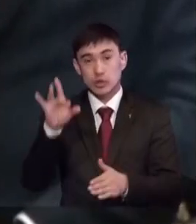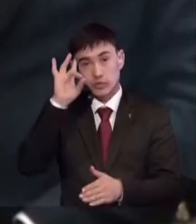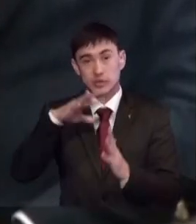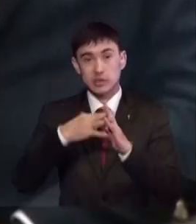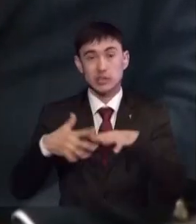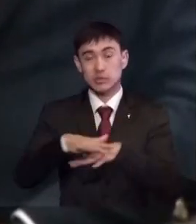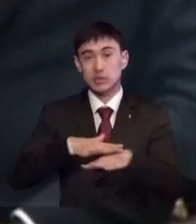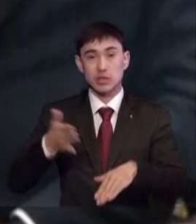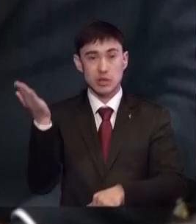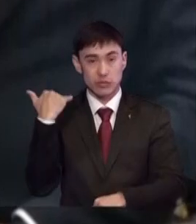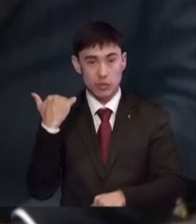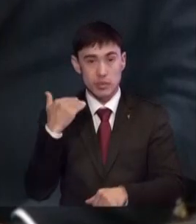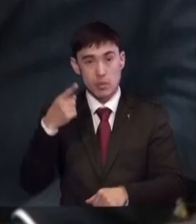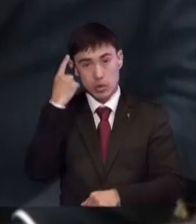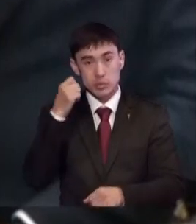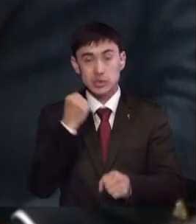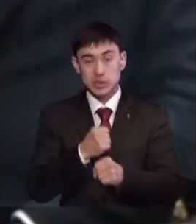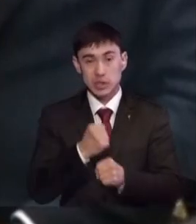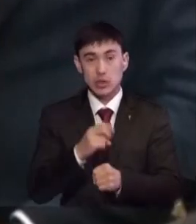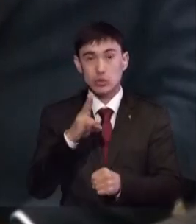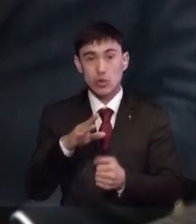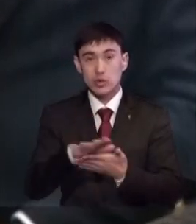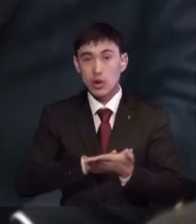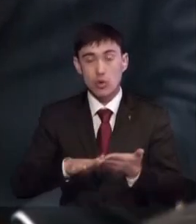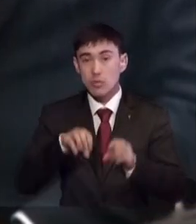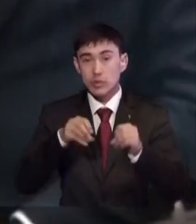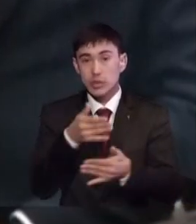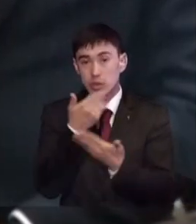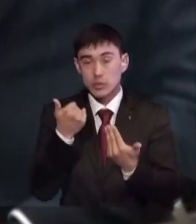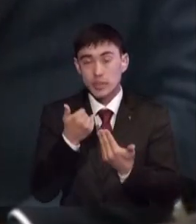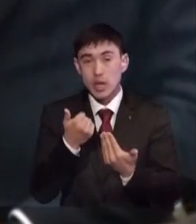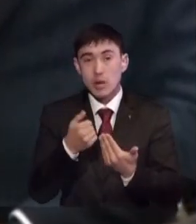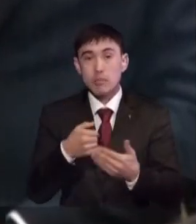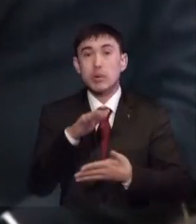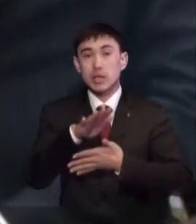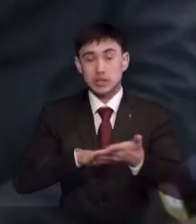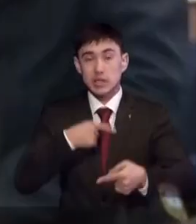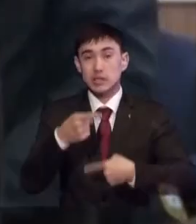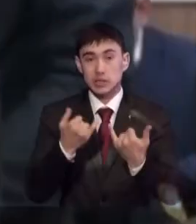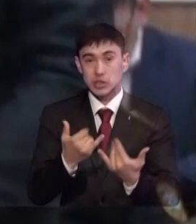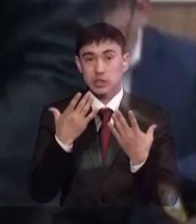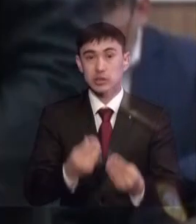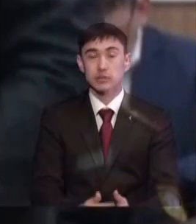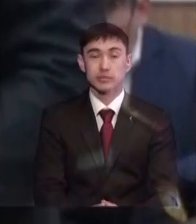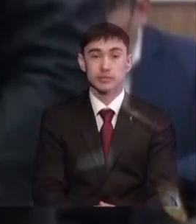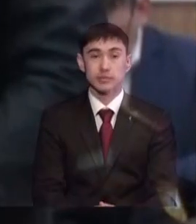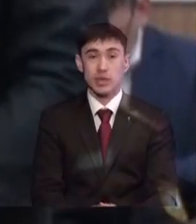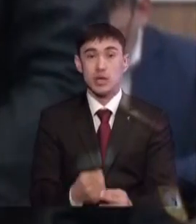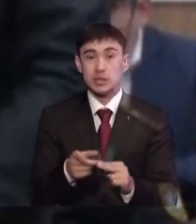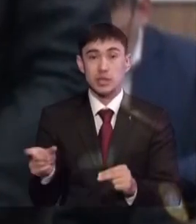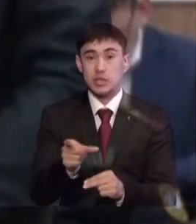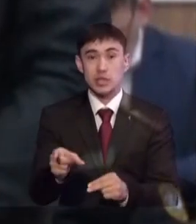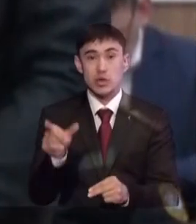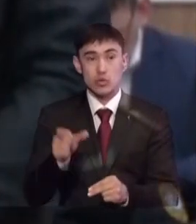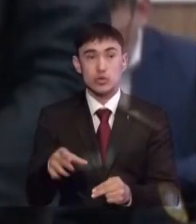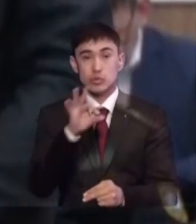сельским жителям давно. Предупреждения сделаны, однако никакой реакции. Более того, они продолжают это делать и по сей день. С этой реки люди берут